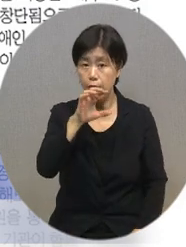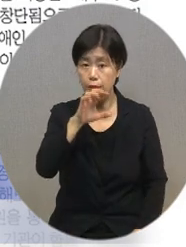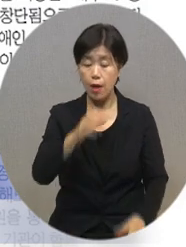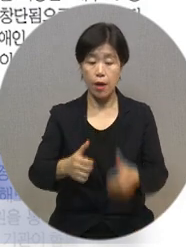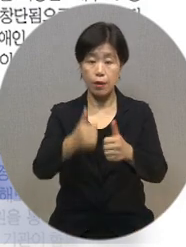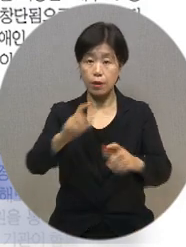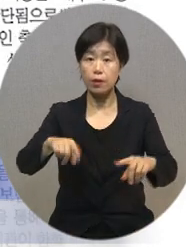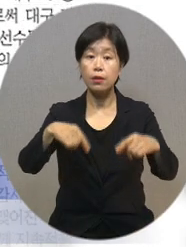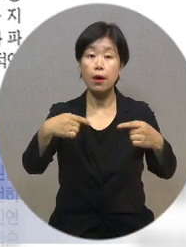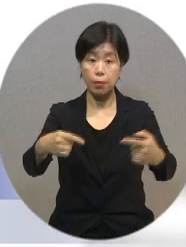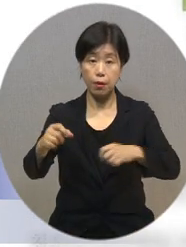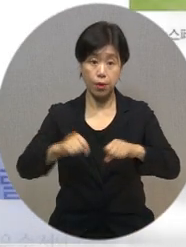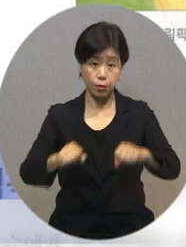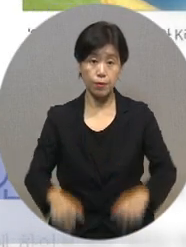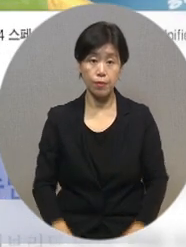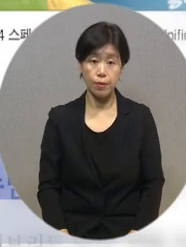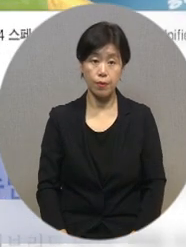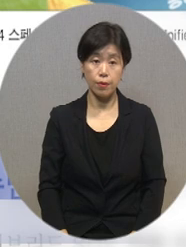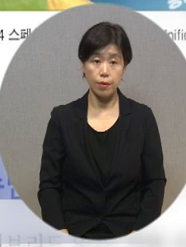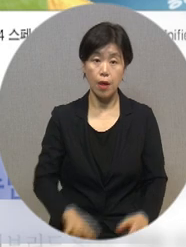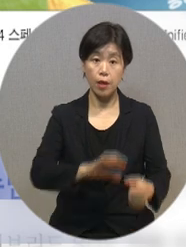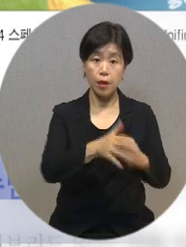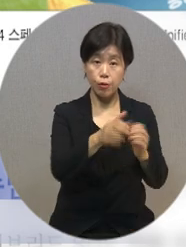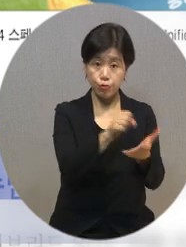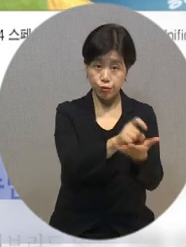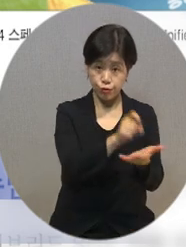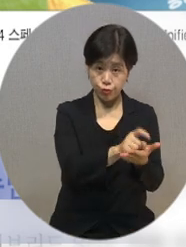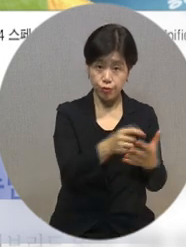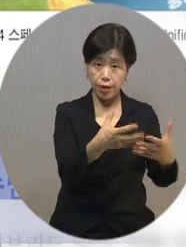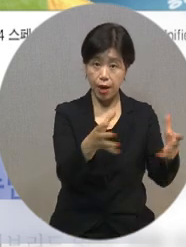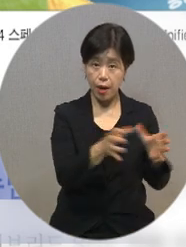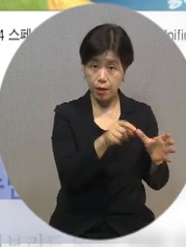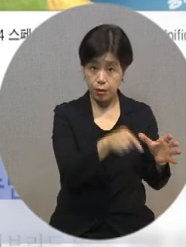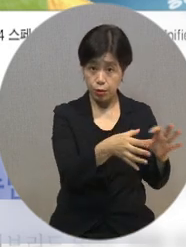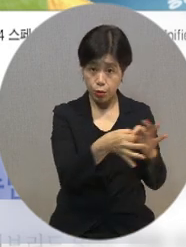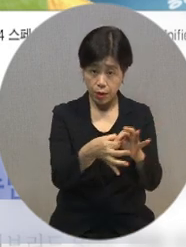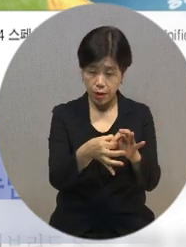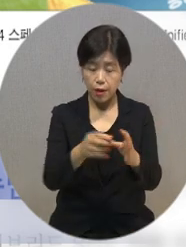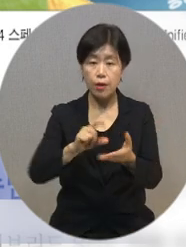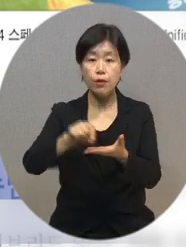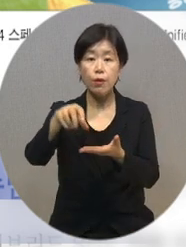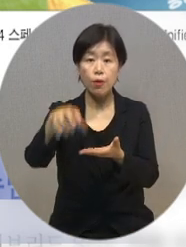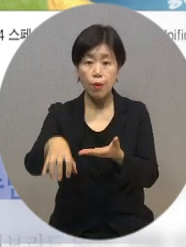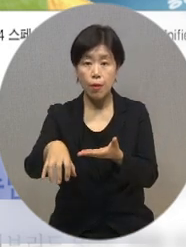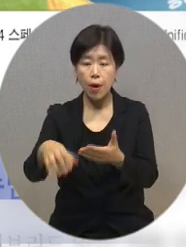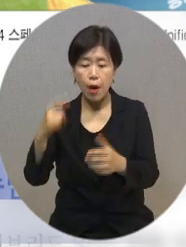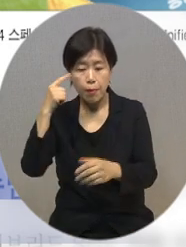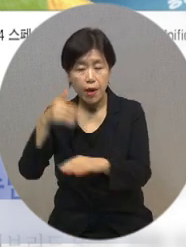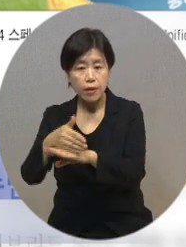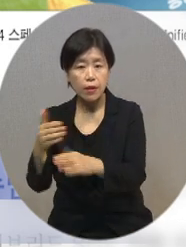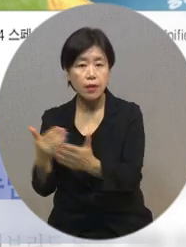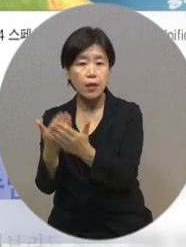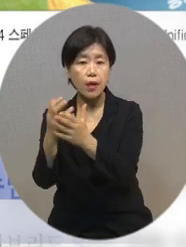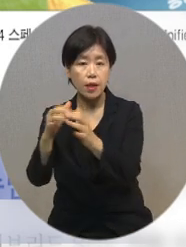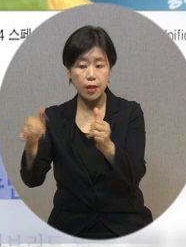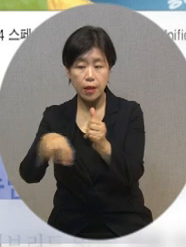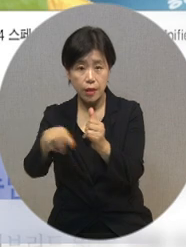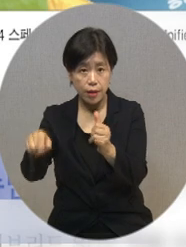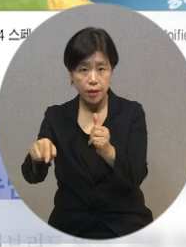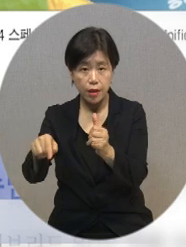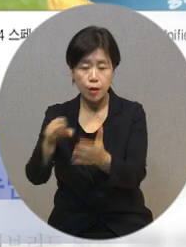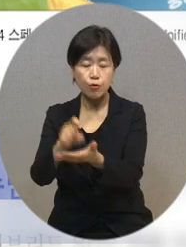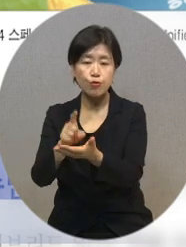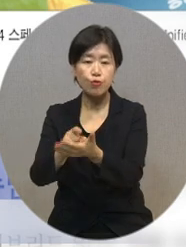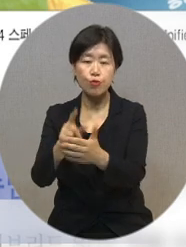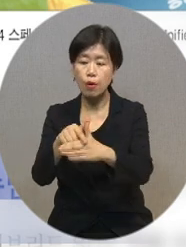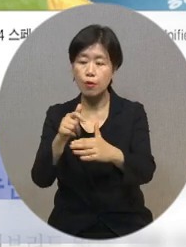참가하는 활동인데요 대구 FC 통합 축구단을 통해 지역사회 발달 장인 축구 선수들과 파트너 선수들에게 더